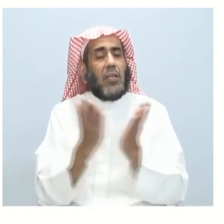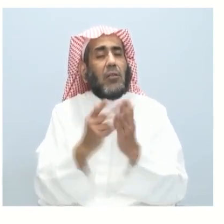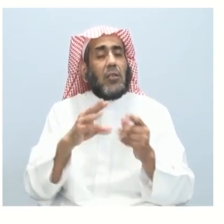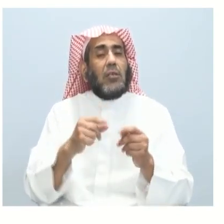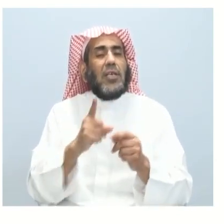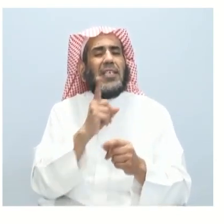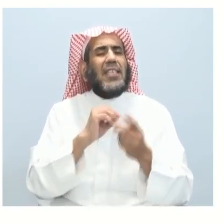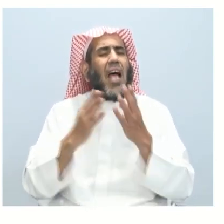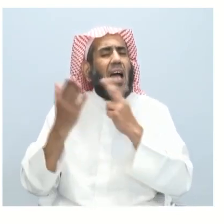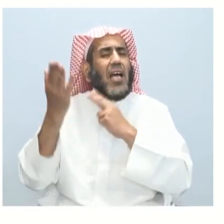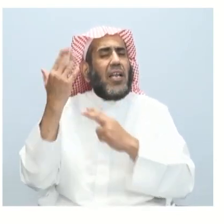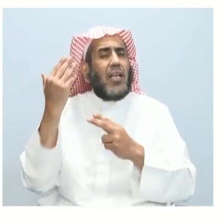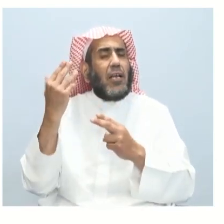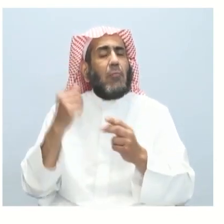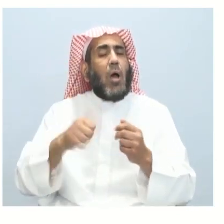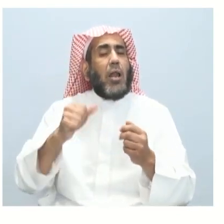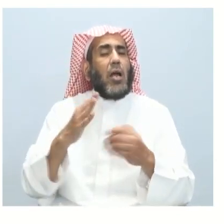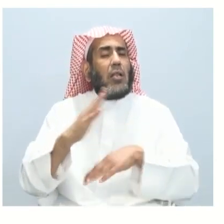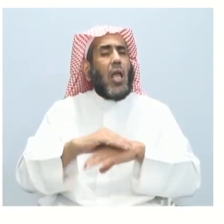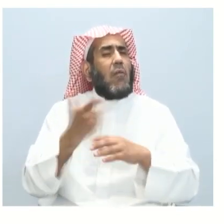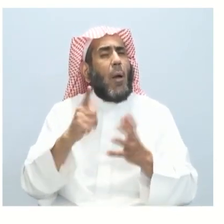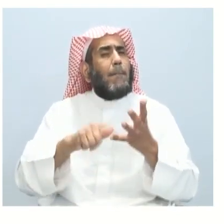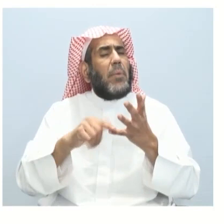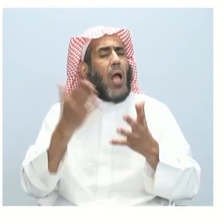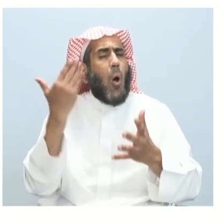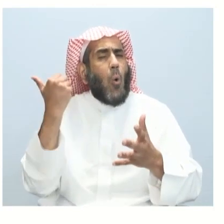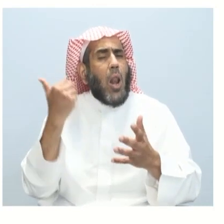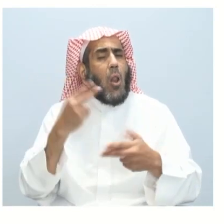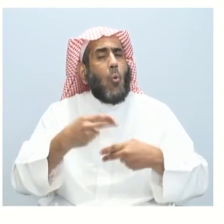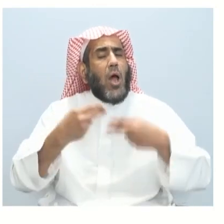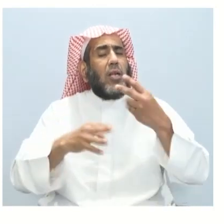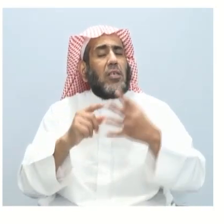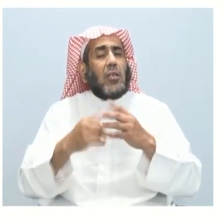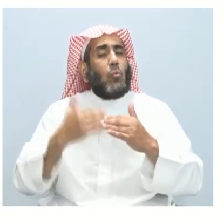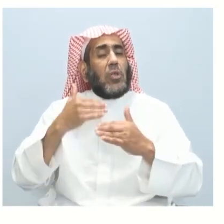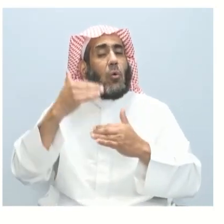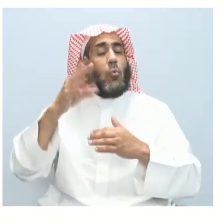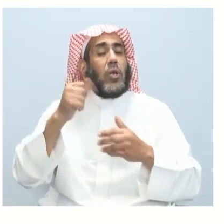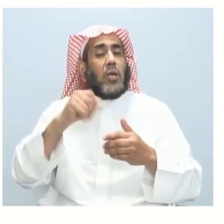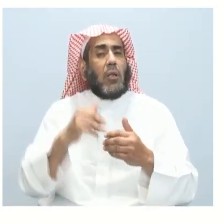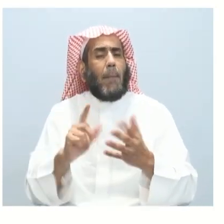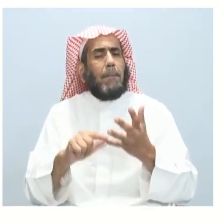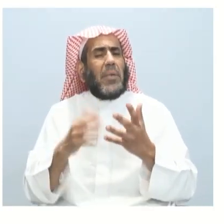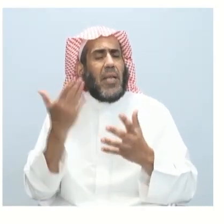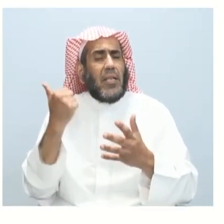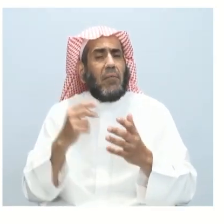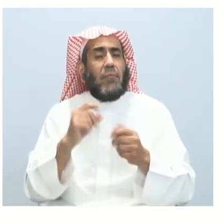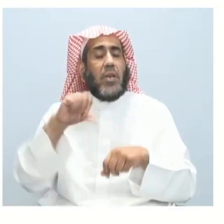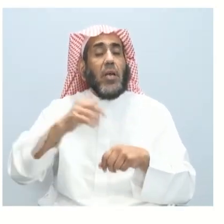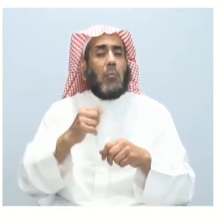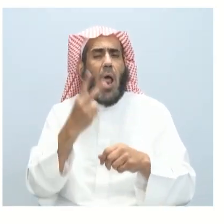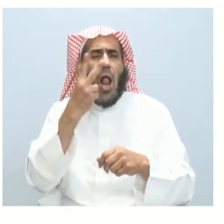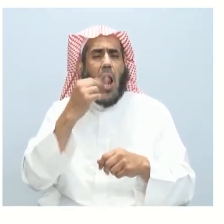تاريخ النقد الادبي تحدثنا عن تاريخ النقد الادبي كيف بدا النقد ونشه النقد وايضا تطور النقد بدايه في النقد الادبي